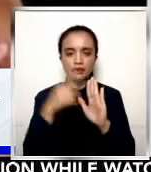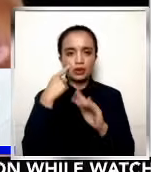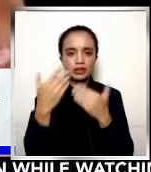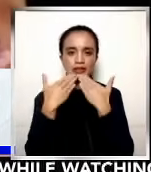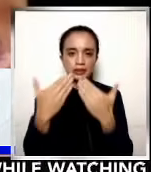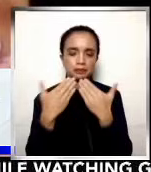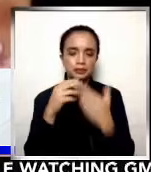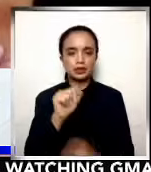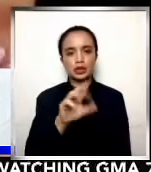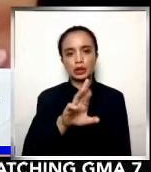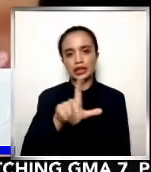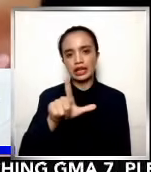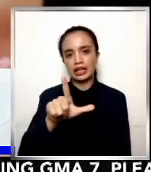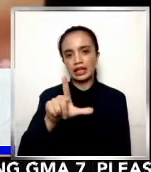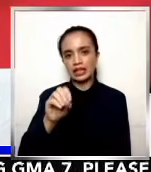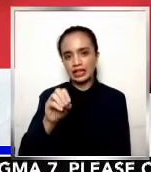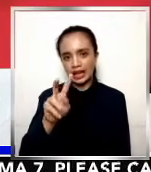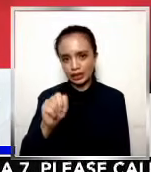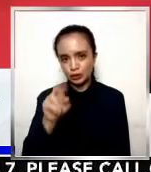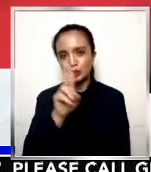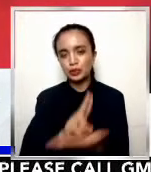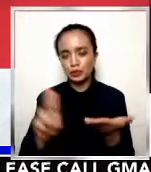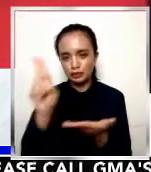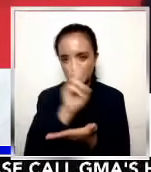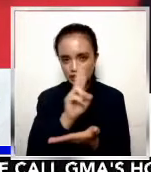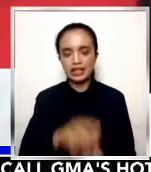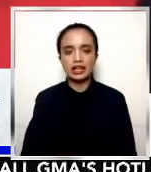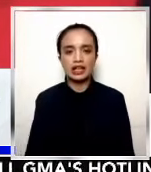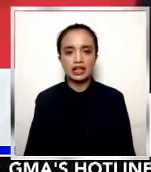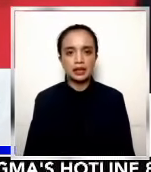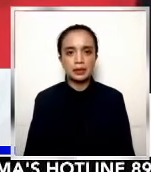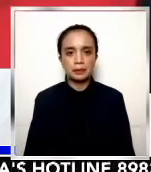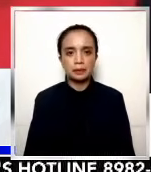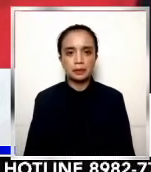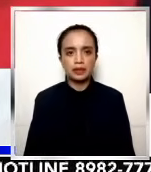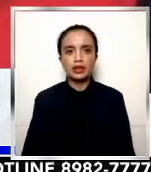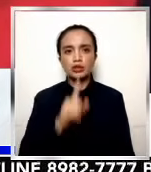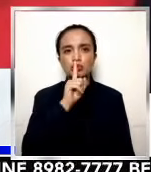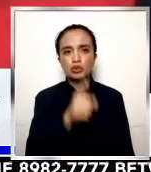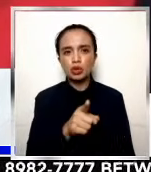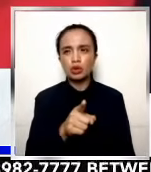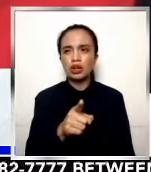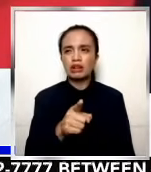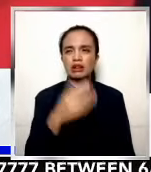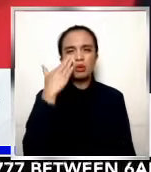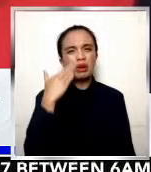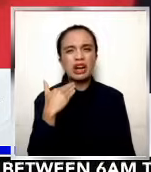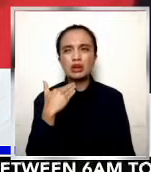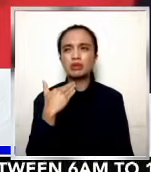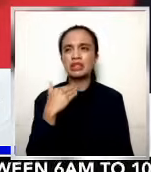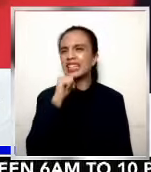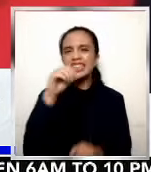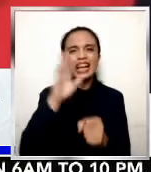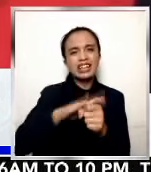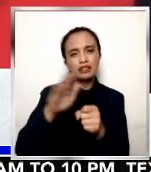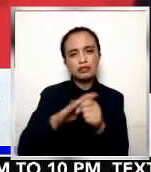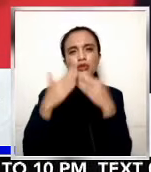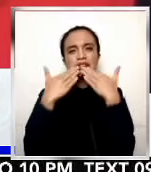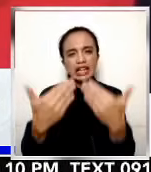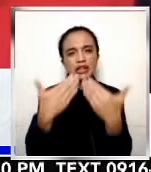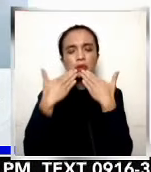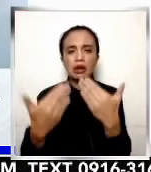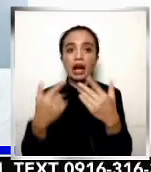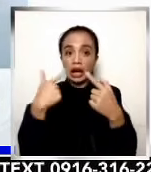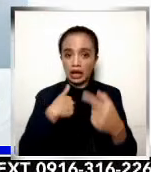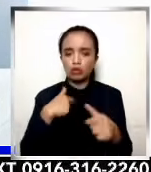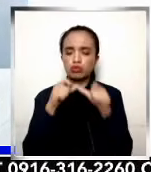University. Kulang po talaga yung salitang salamat. Siguro po, magsaserve po ako hanggat nandito